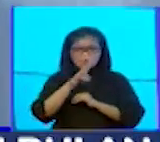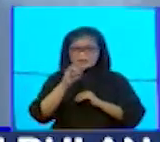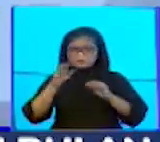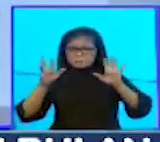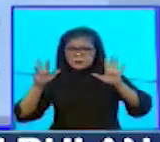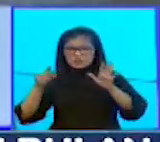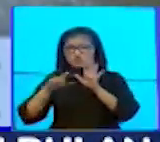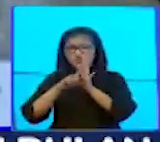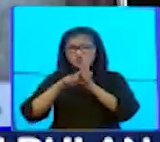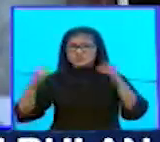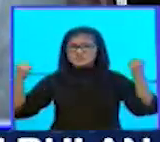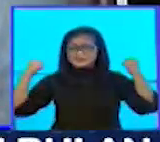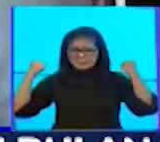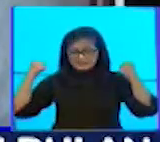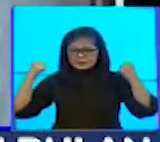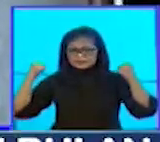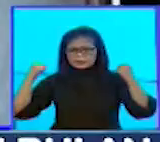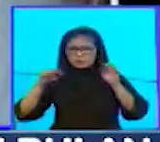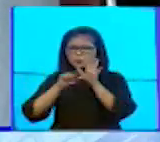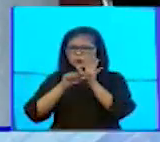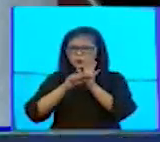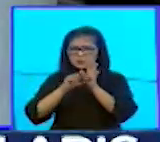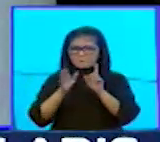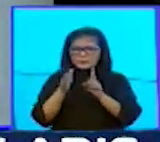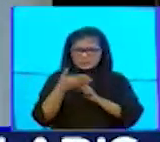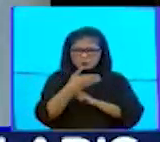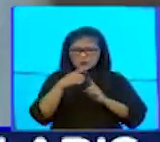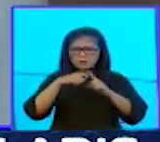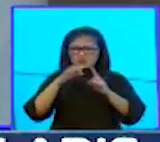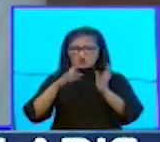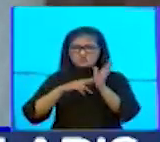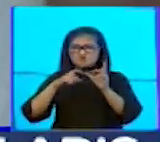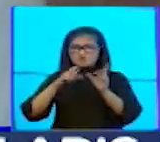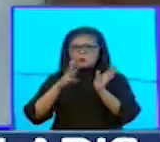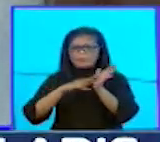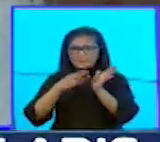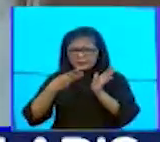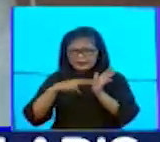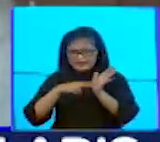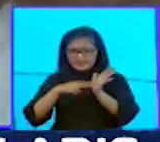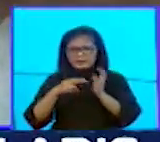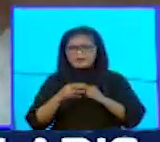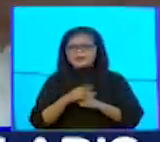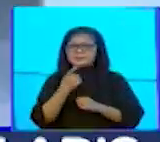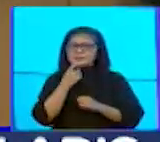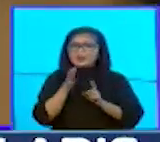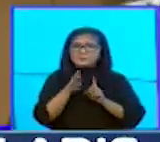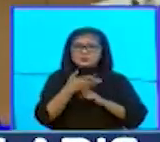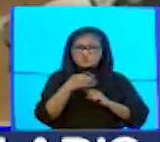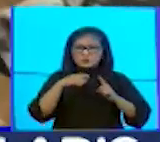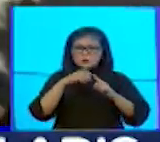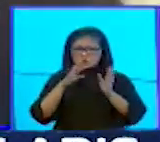pasal 62 undang-undang Perlindungan Konsumen nomor 8tahun Kimura sudah 9 tentang perlindungan konsumen